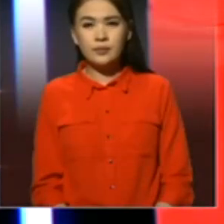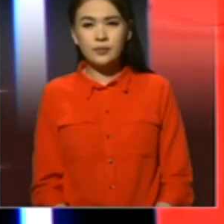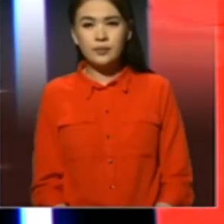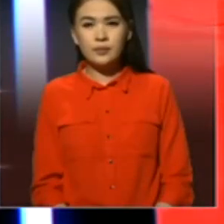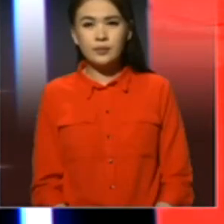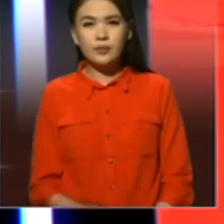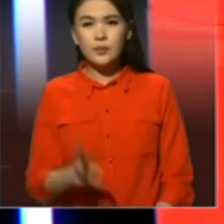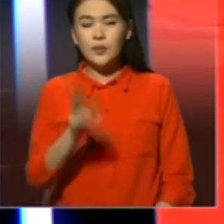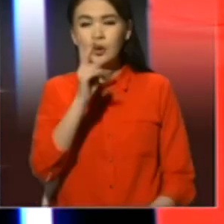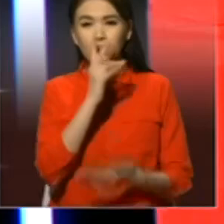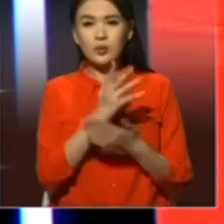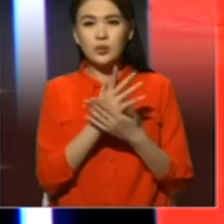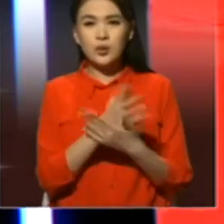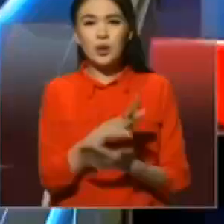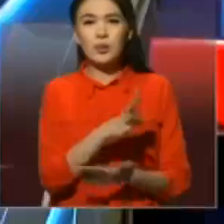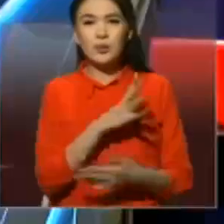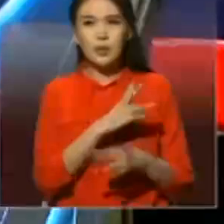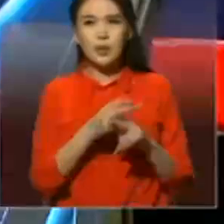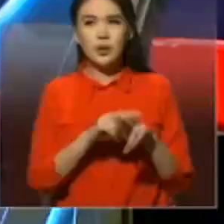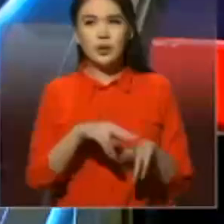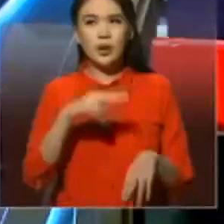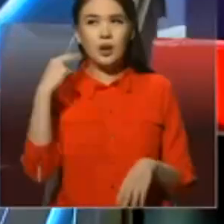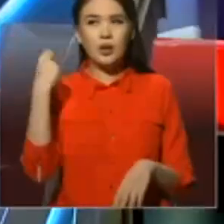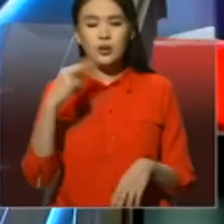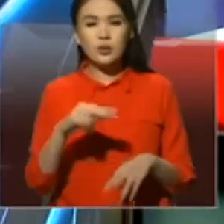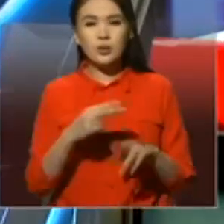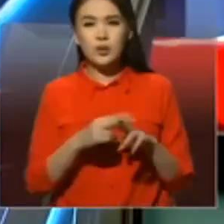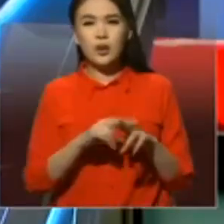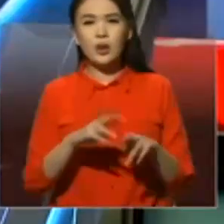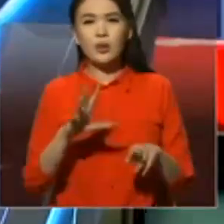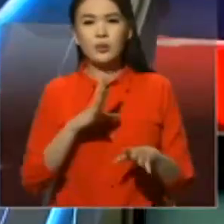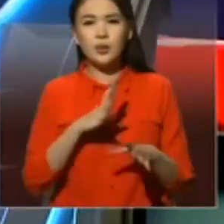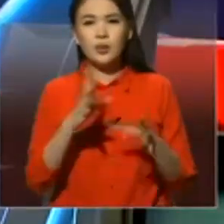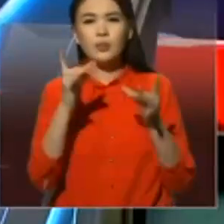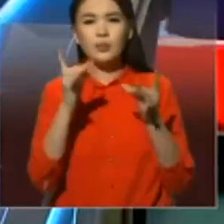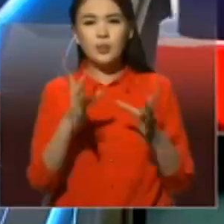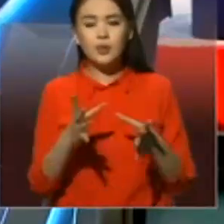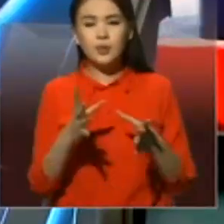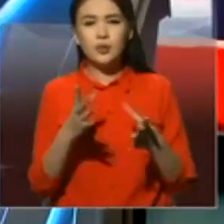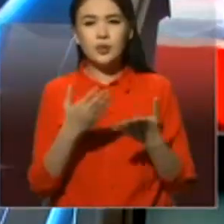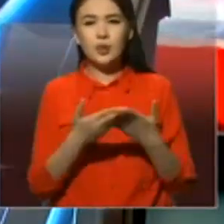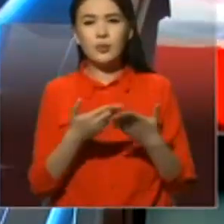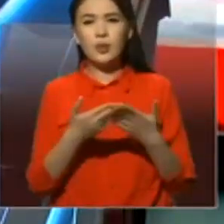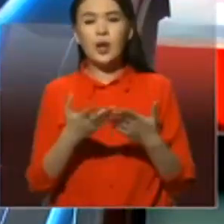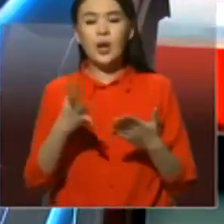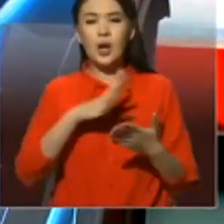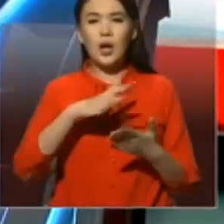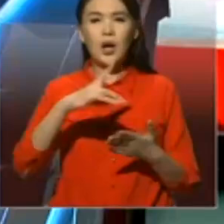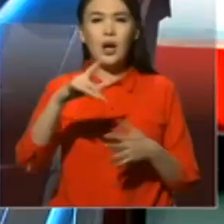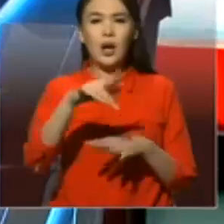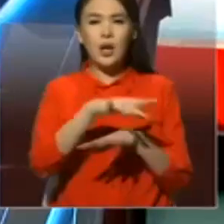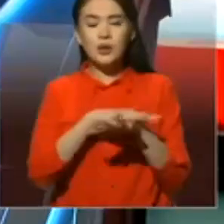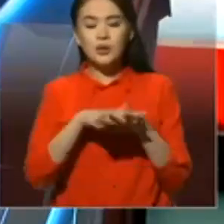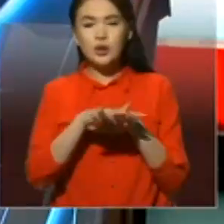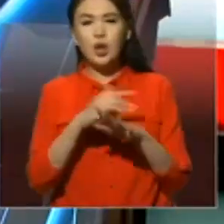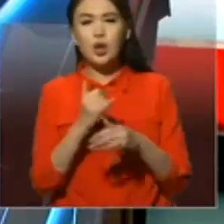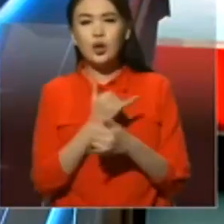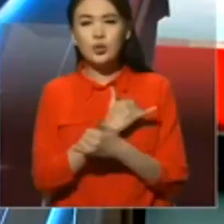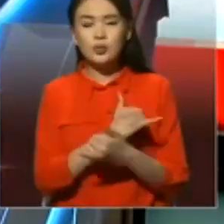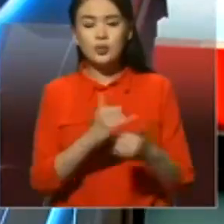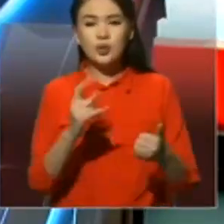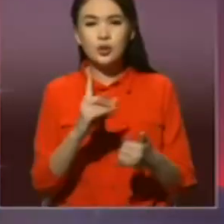Жаңа көрсетіп отырған бұл керемет бір қарапай мысалдың бірі. Негізі халықтың құрметіне ие